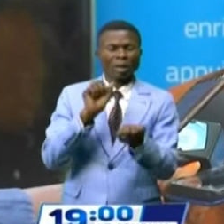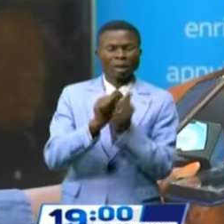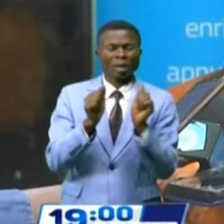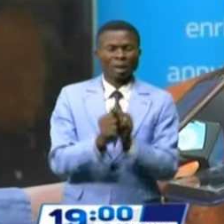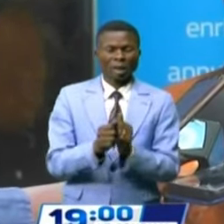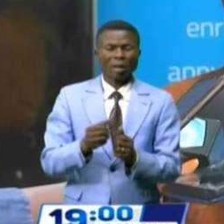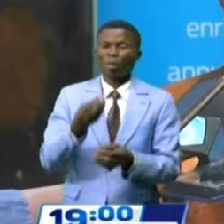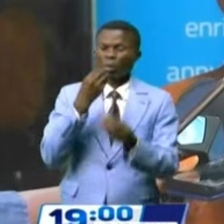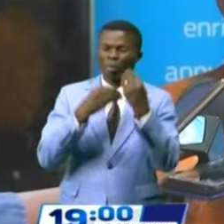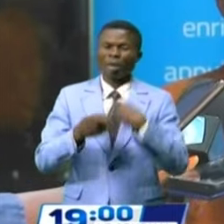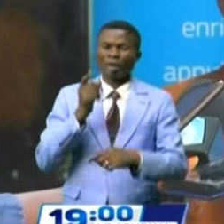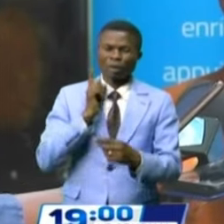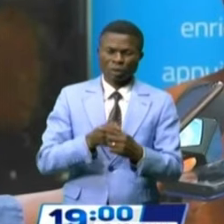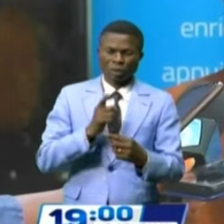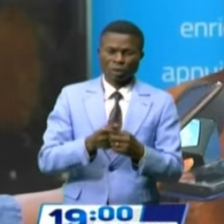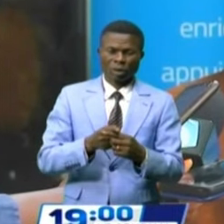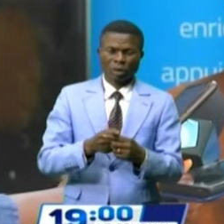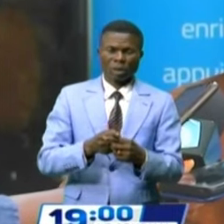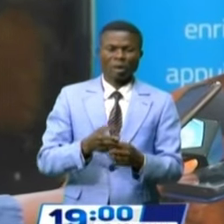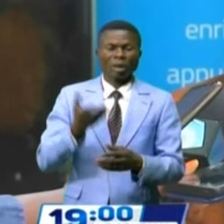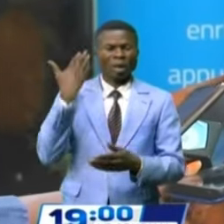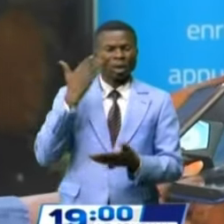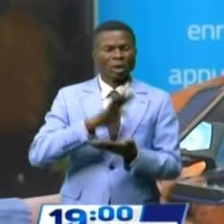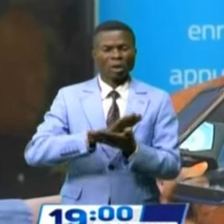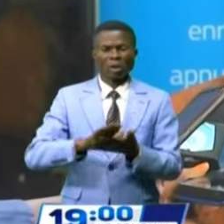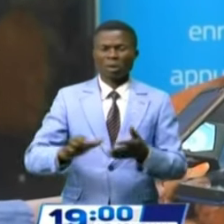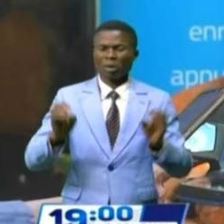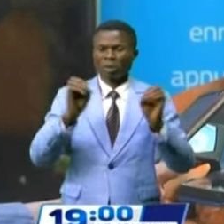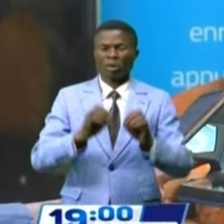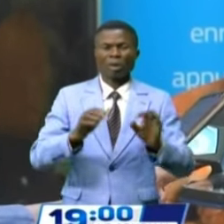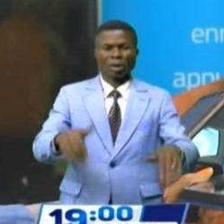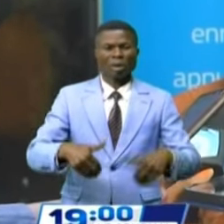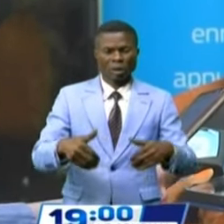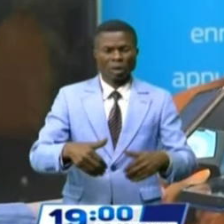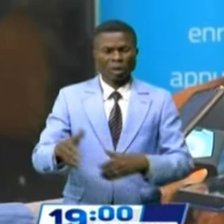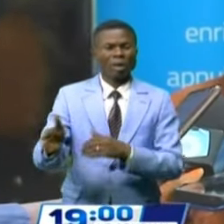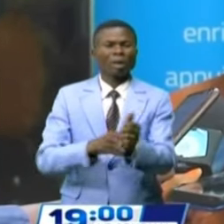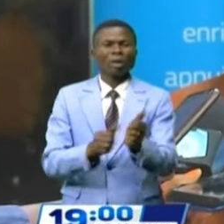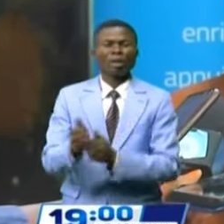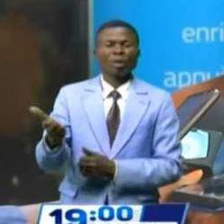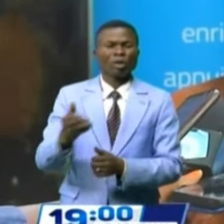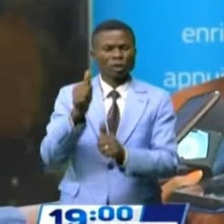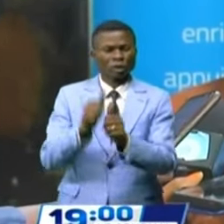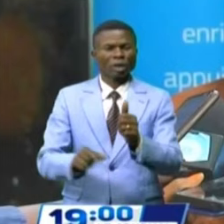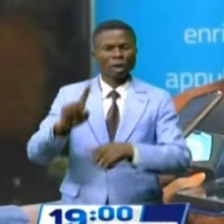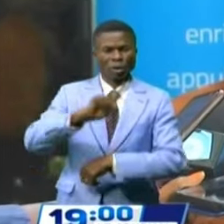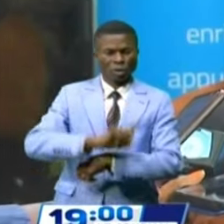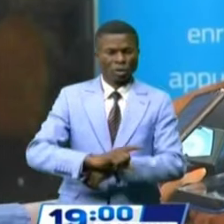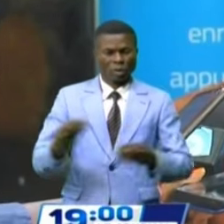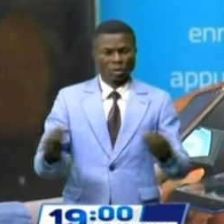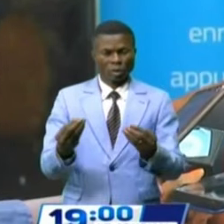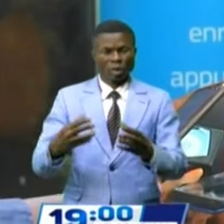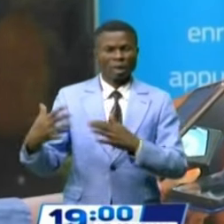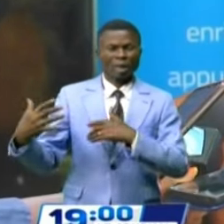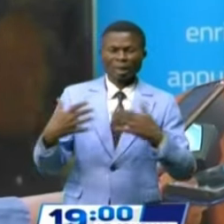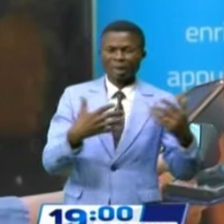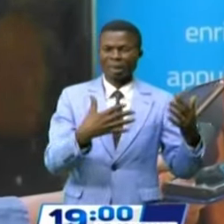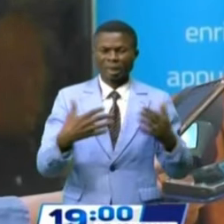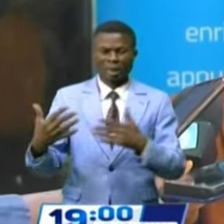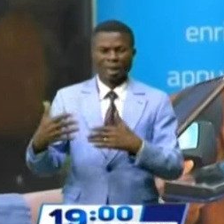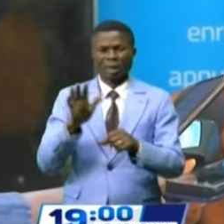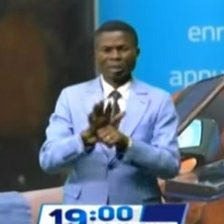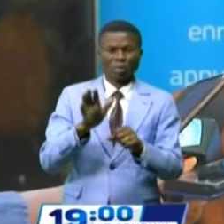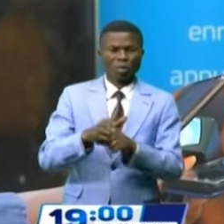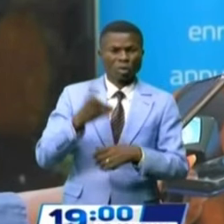sécurité alimentaire, dont leurs moyens d'existence agricole sont détruits du jour au jour à cause au fait de présence des